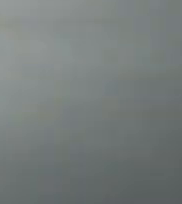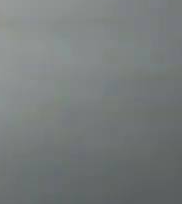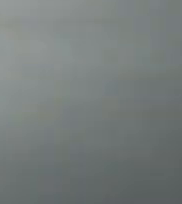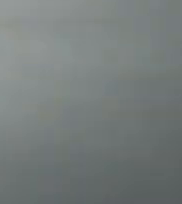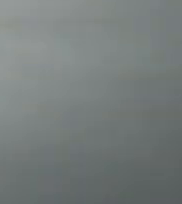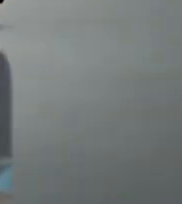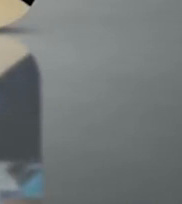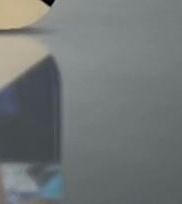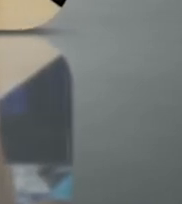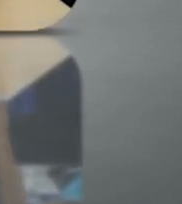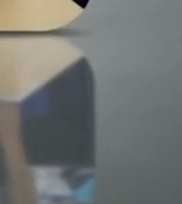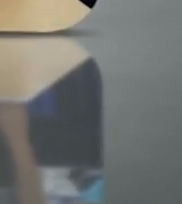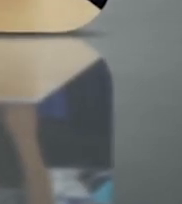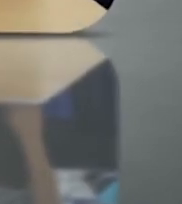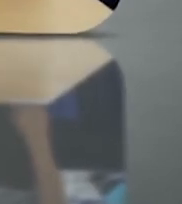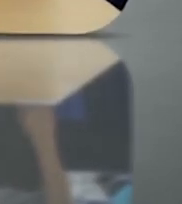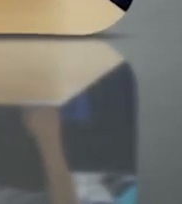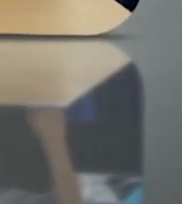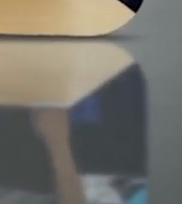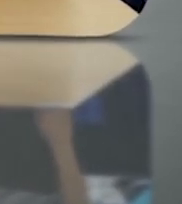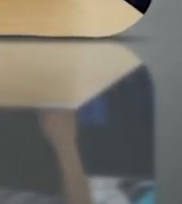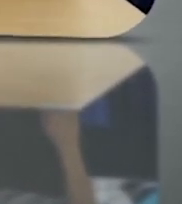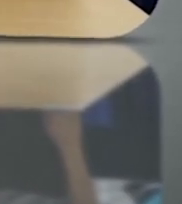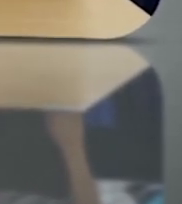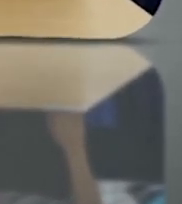halo hihihi huhuhu